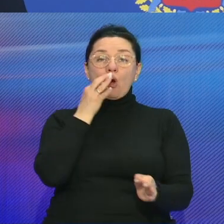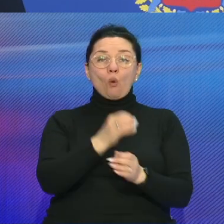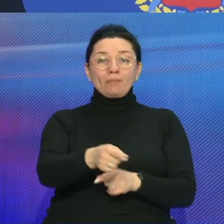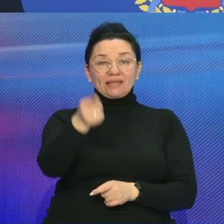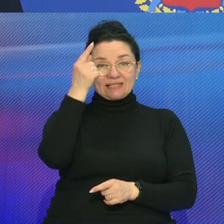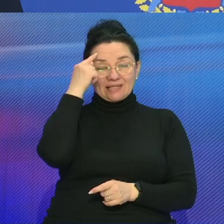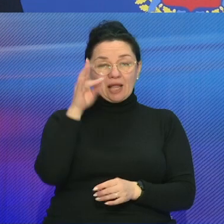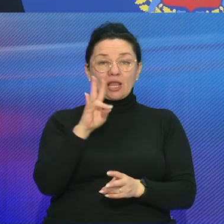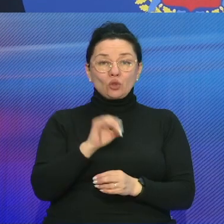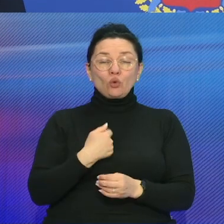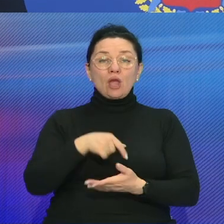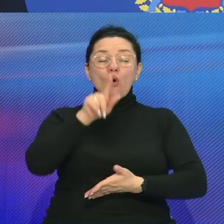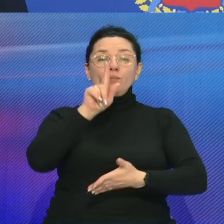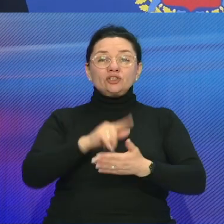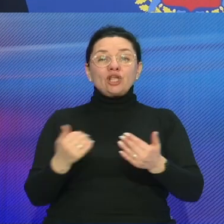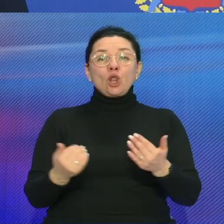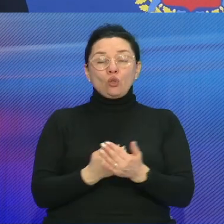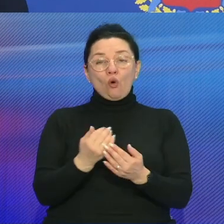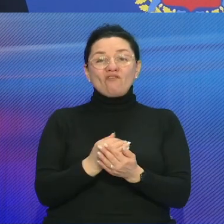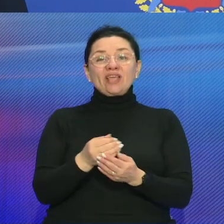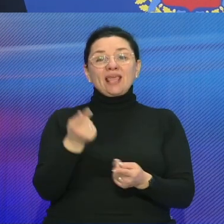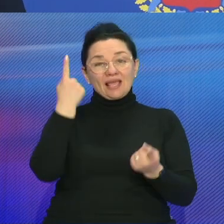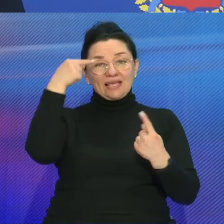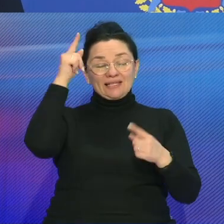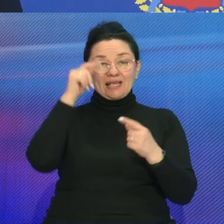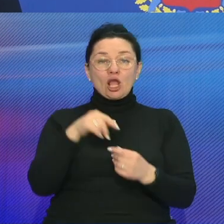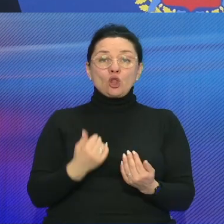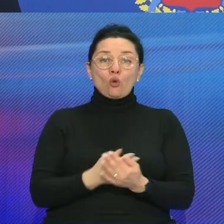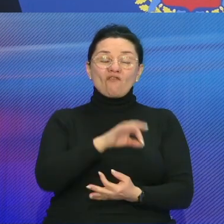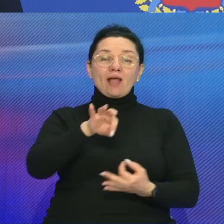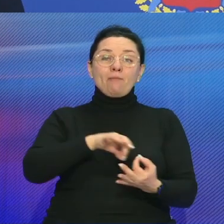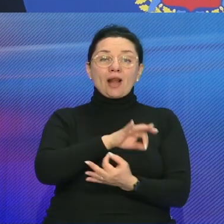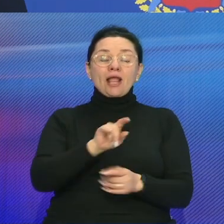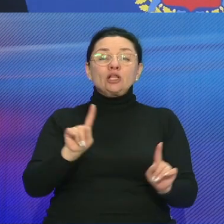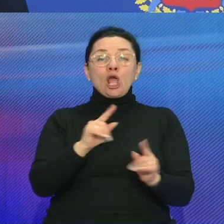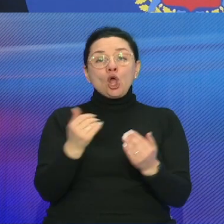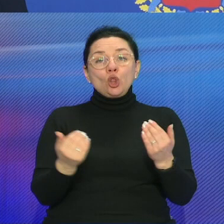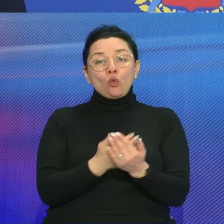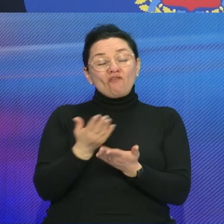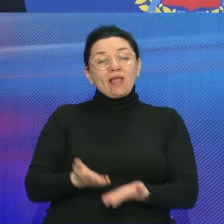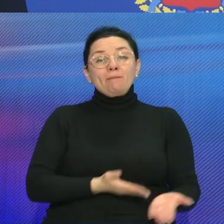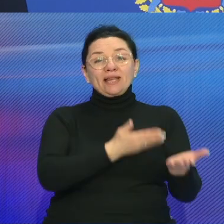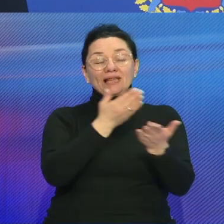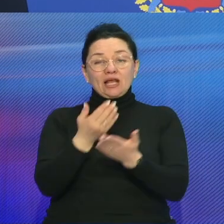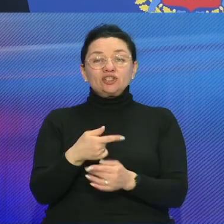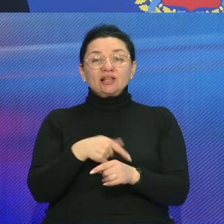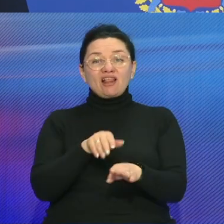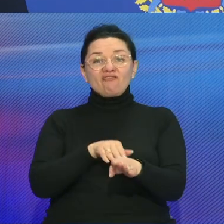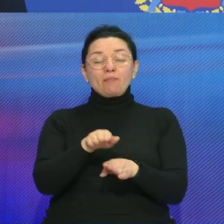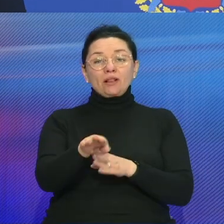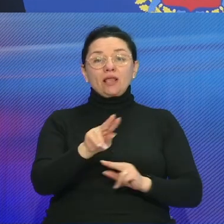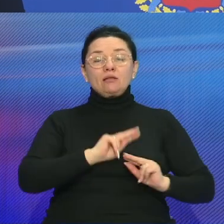убеждена, новые идеи, новые проекты, новые интересные предложения для совершенствования работы